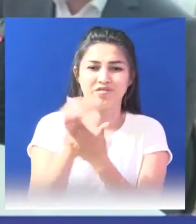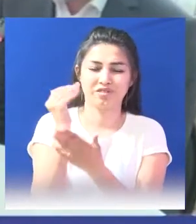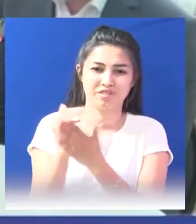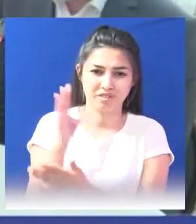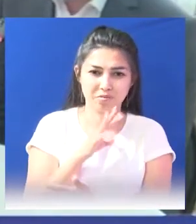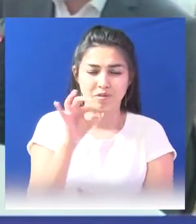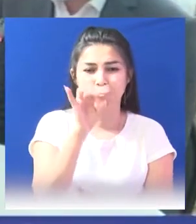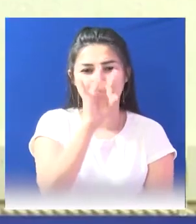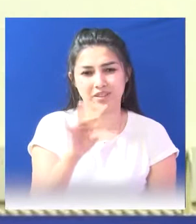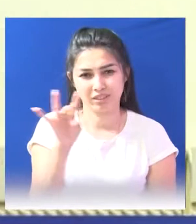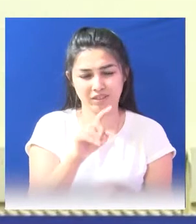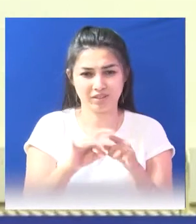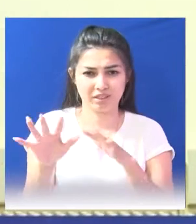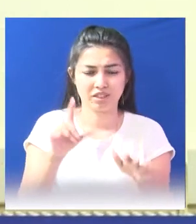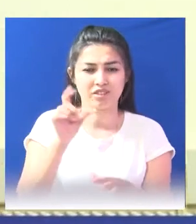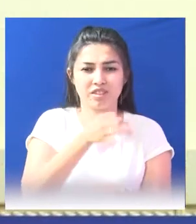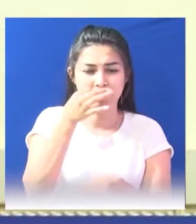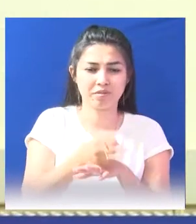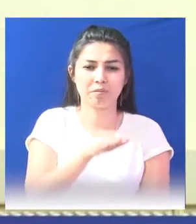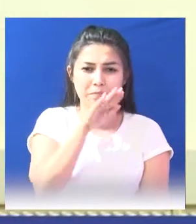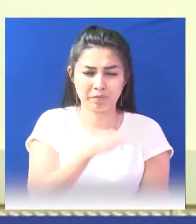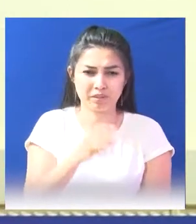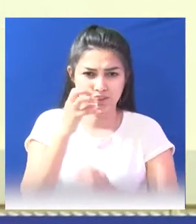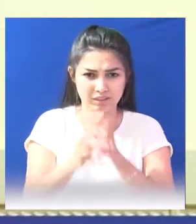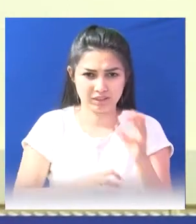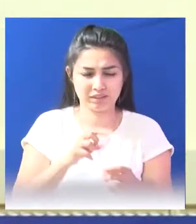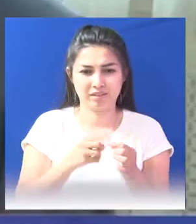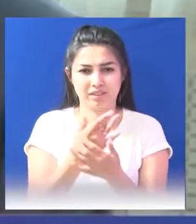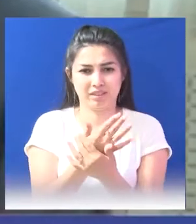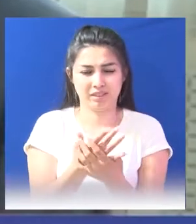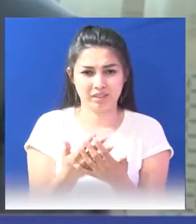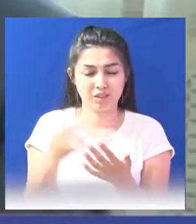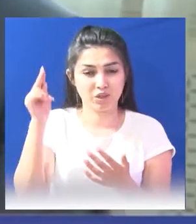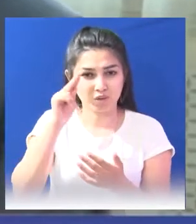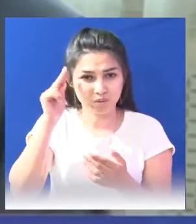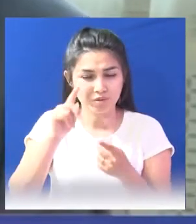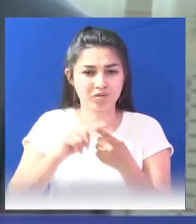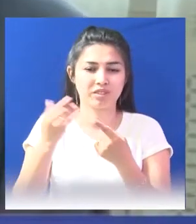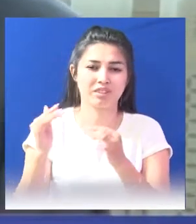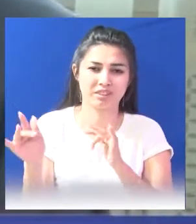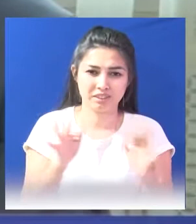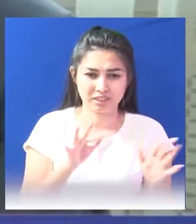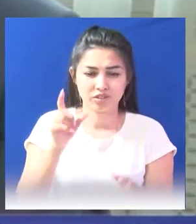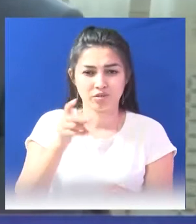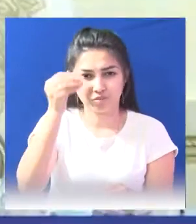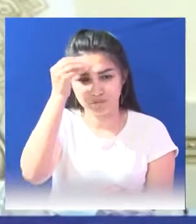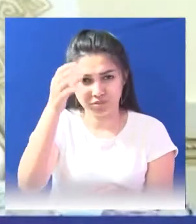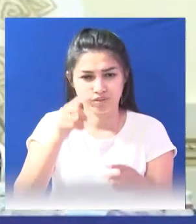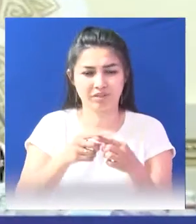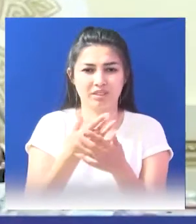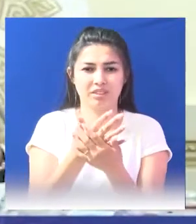муфти, религиозные деятели, доктора, профессора мировых и отечественных учебных заведений, общественные деятели,